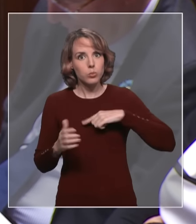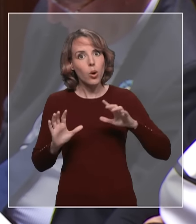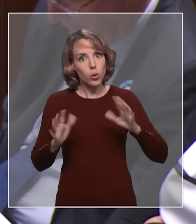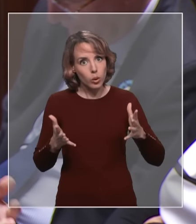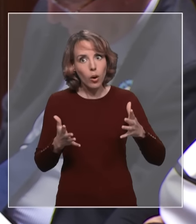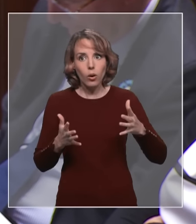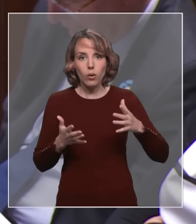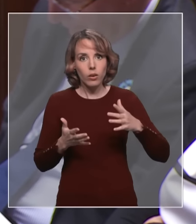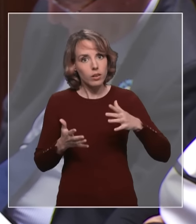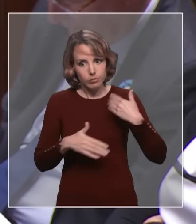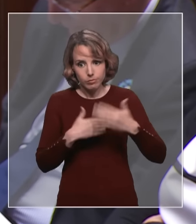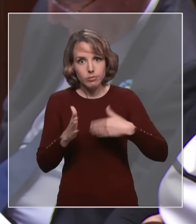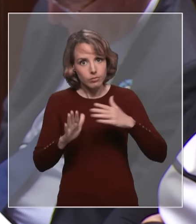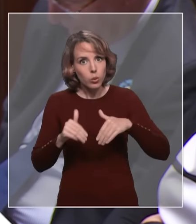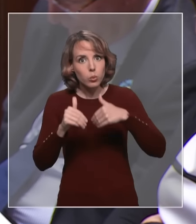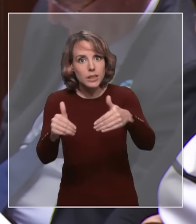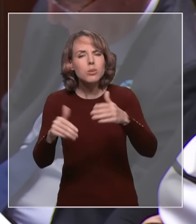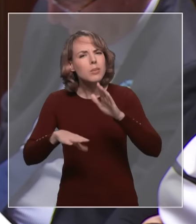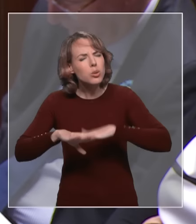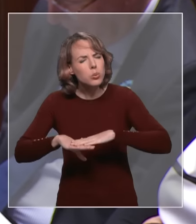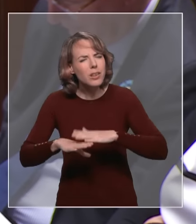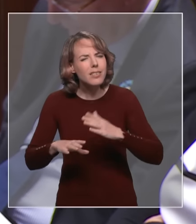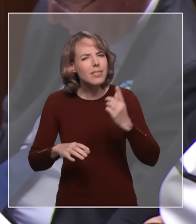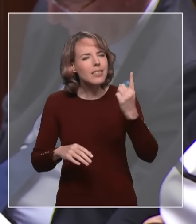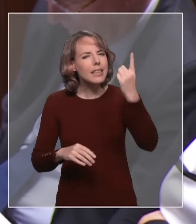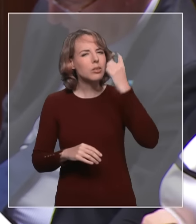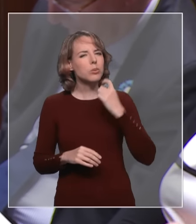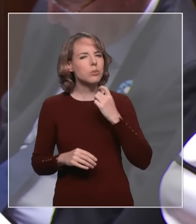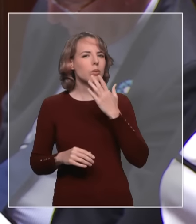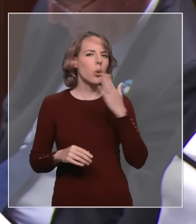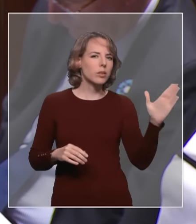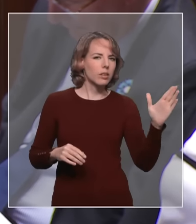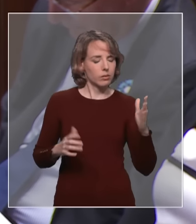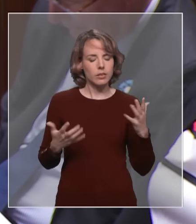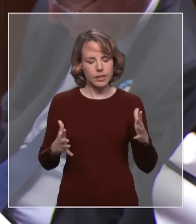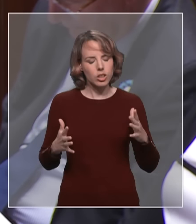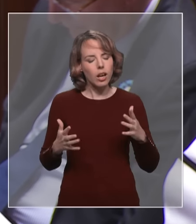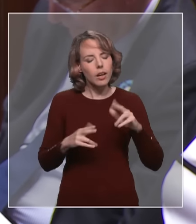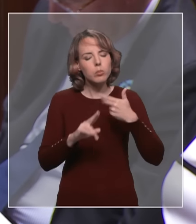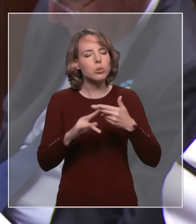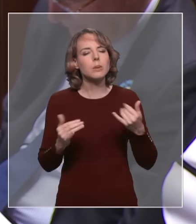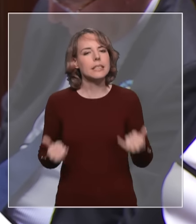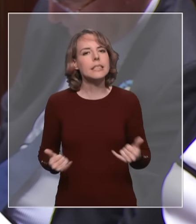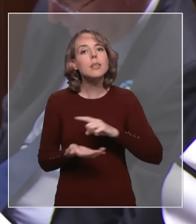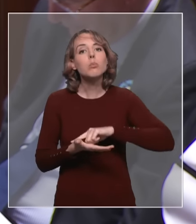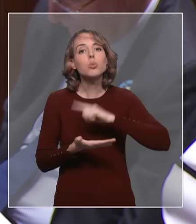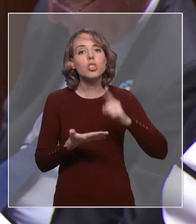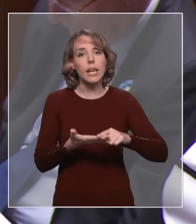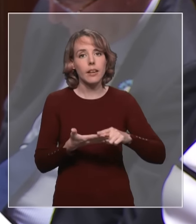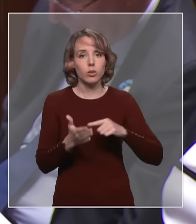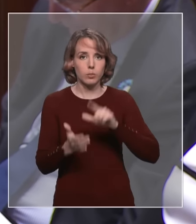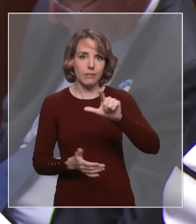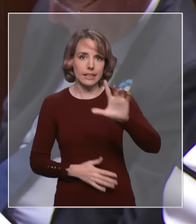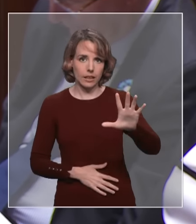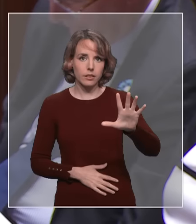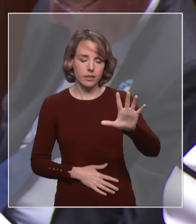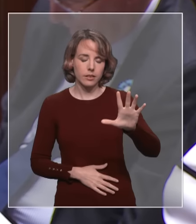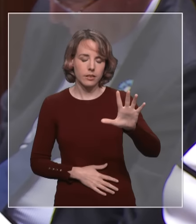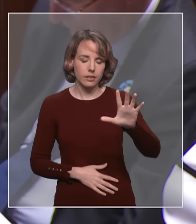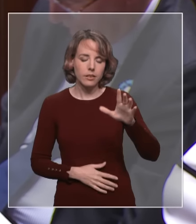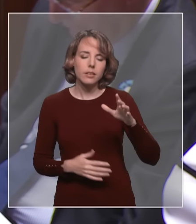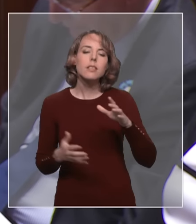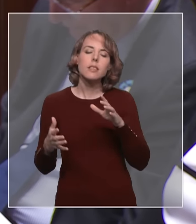déployer. Vous souhaitez m'interroger sur un sujet sur lequel j'ai déjà eu l'occasion de répondre dans cette Assemblée. Le budget pour 2025, et je le dis en lien avec mon